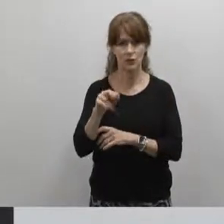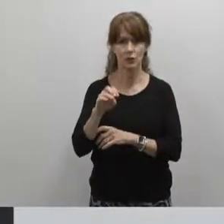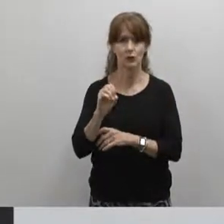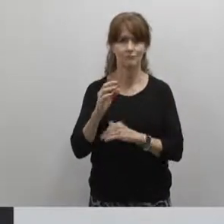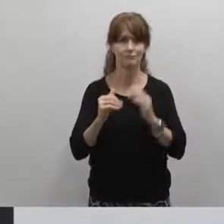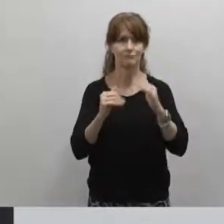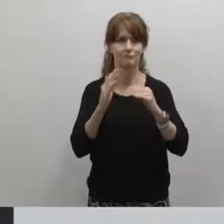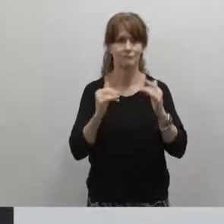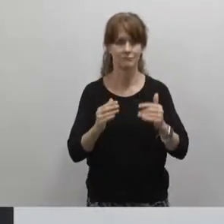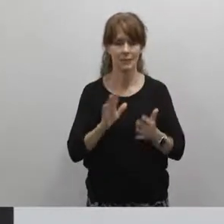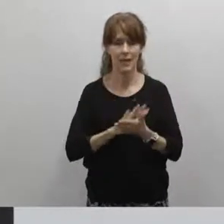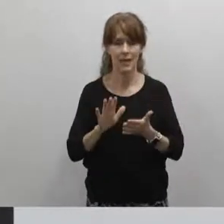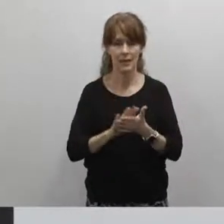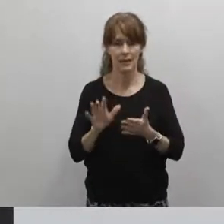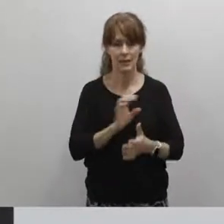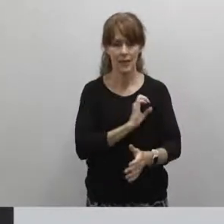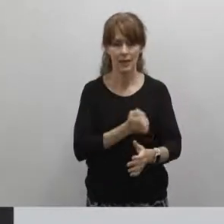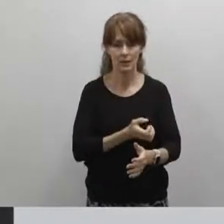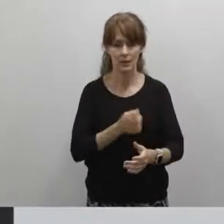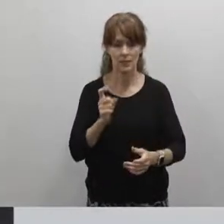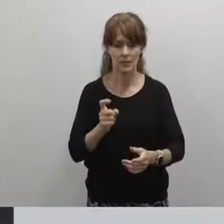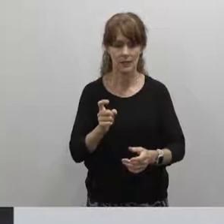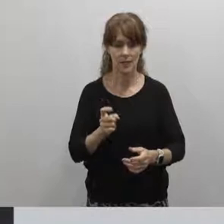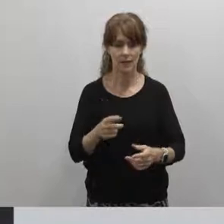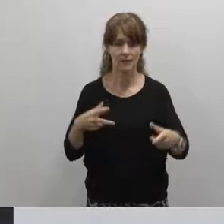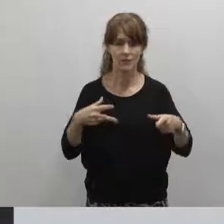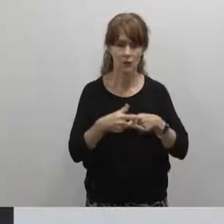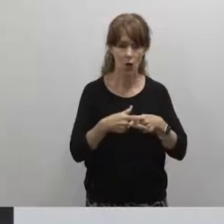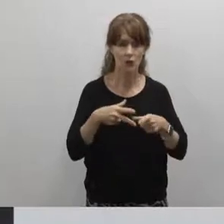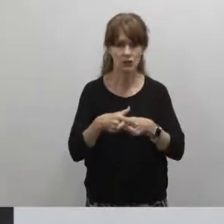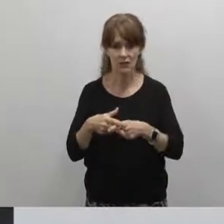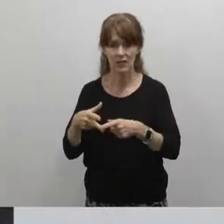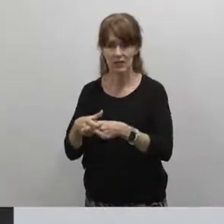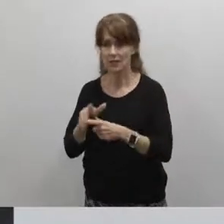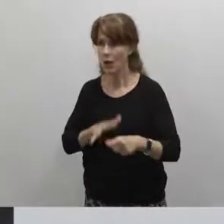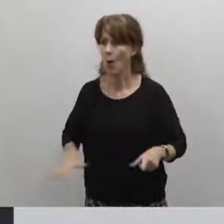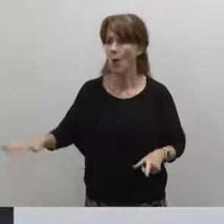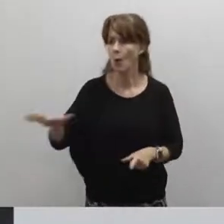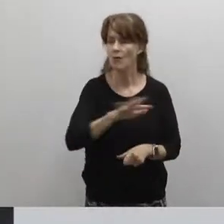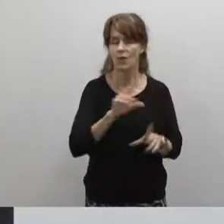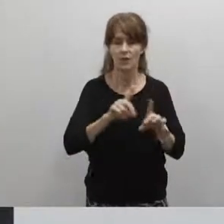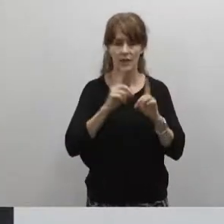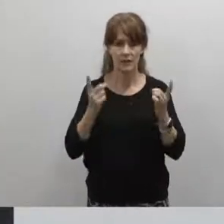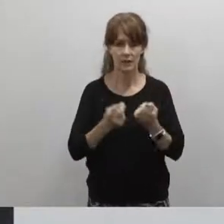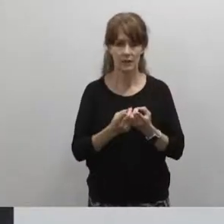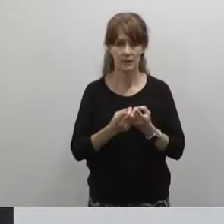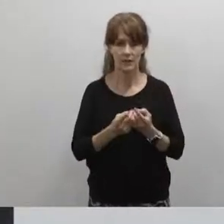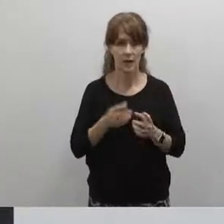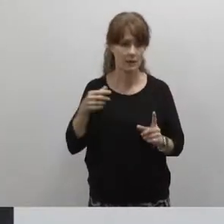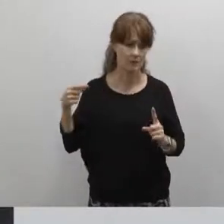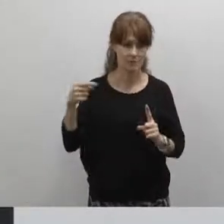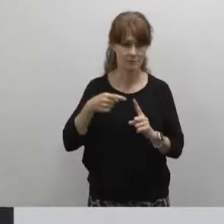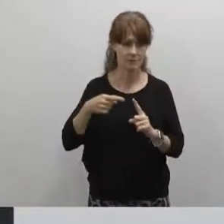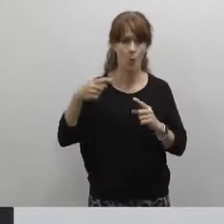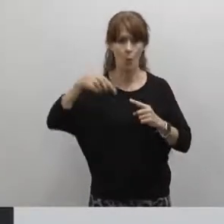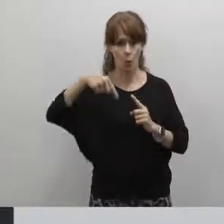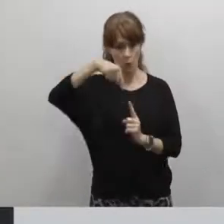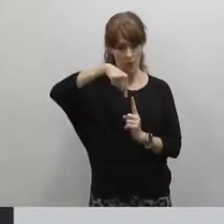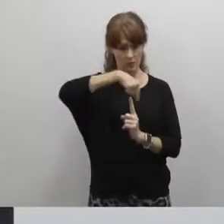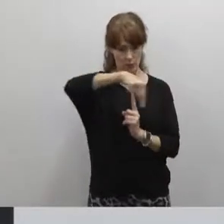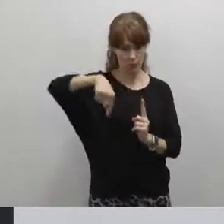bà nói bớt xin chỉ dương miên đi học bà rung môi co yên yên